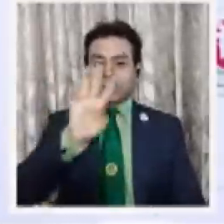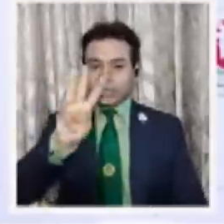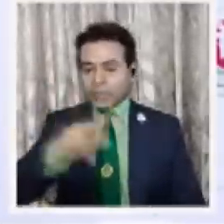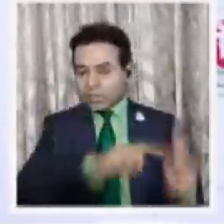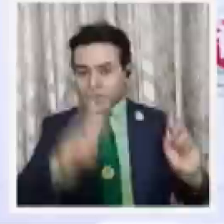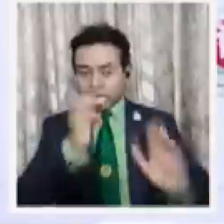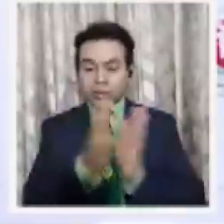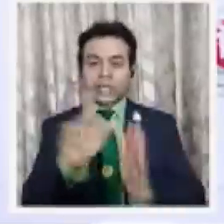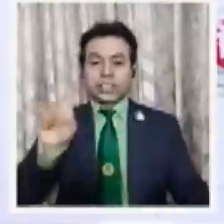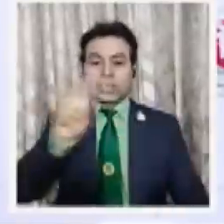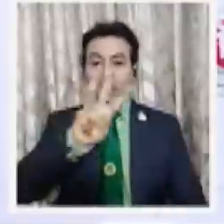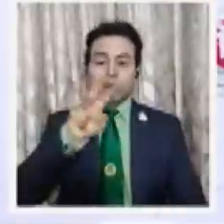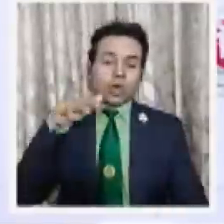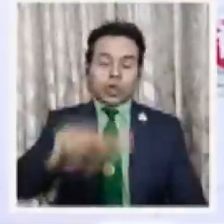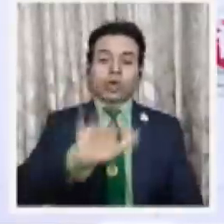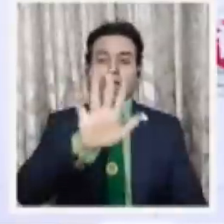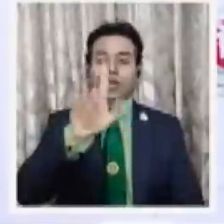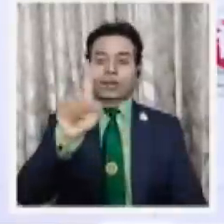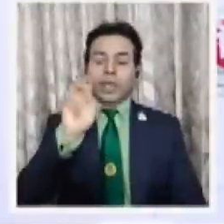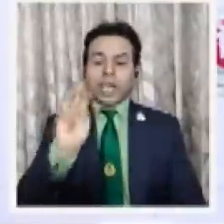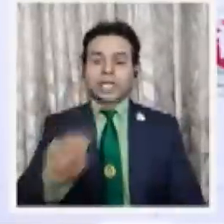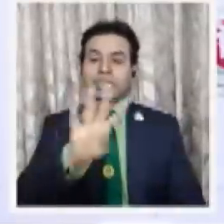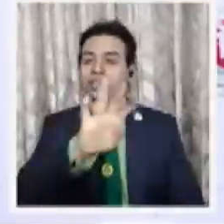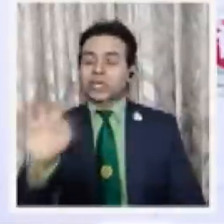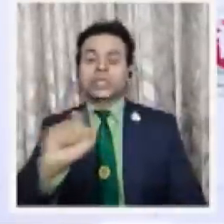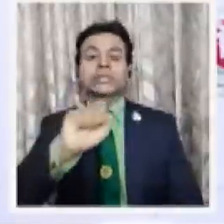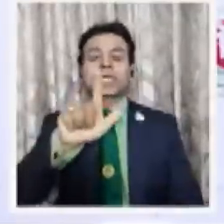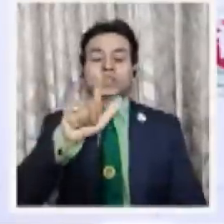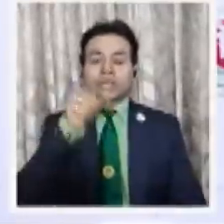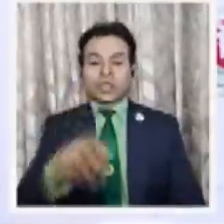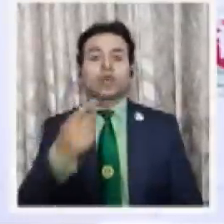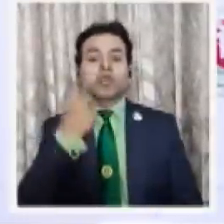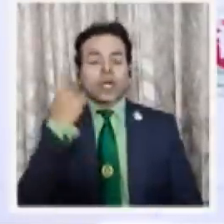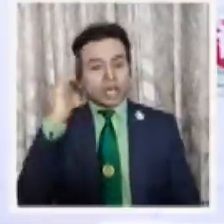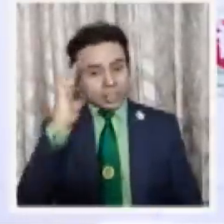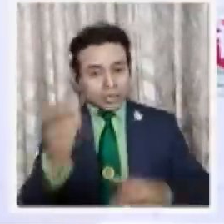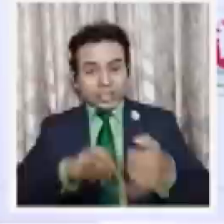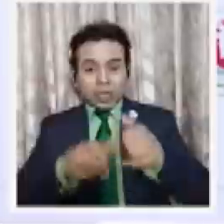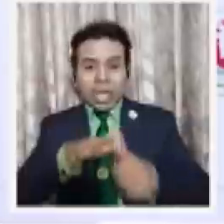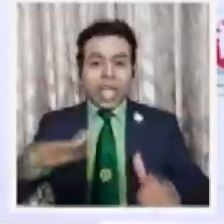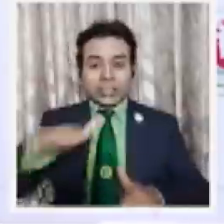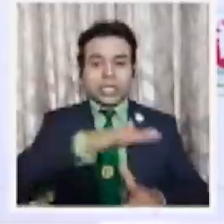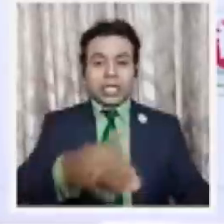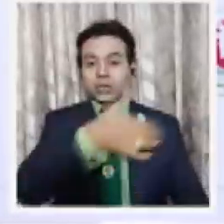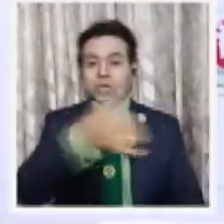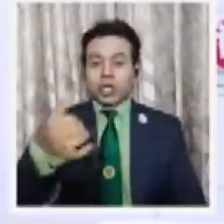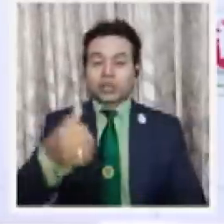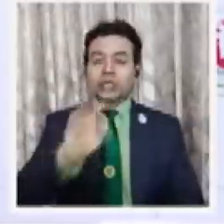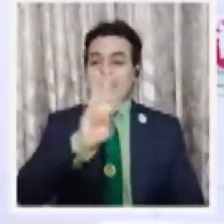দক্ষিণ পূর্ব এশিয়ায় 24 ঘন্টায় শনাক্ত হয়েছে 43,453 জন, এ পর্যন্ত দক্ষিণ পূর্ব এশিয়ায় শনাক্ত